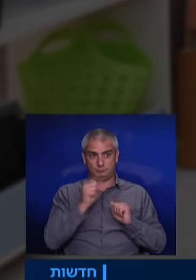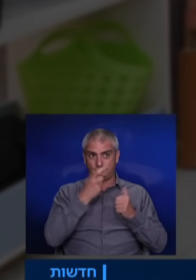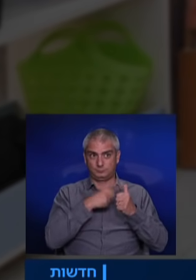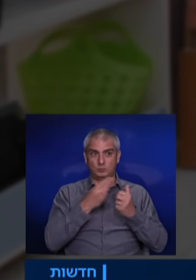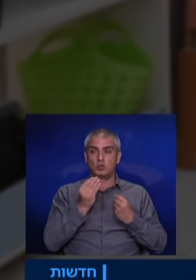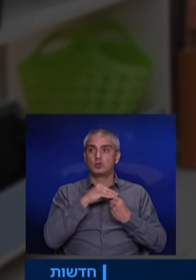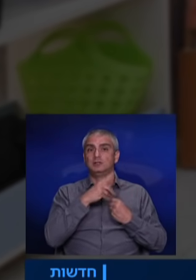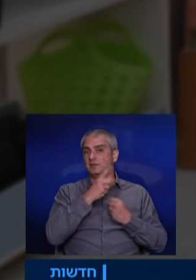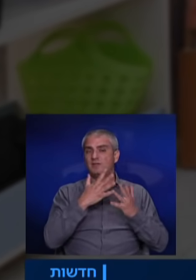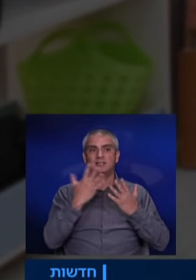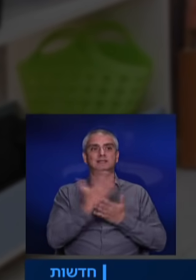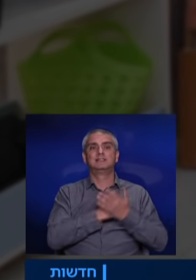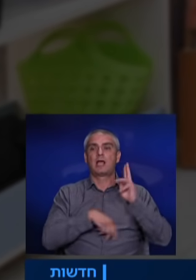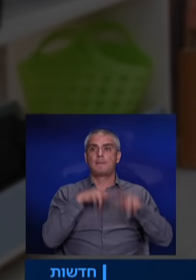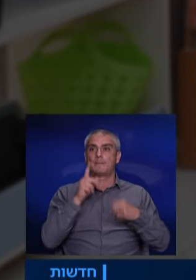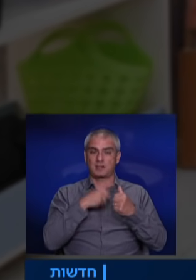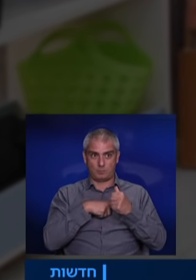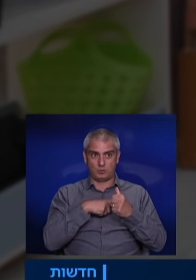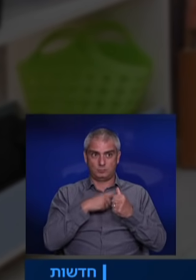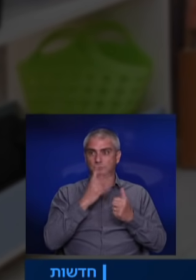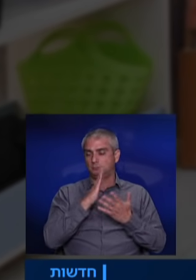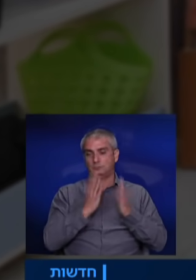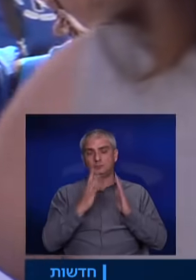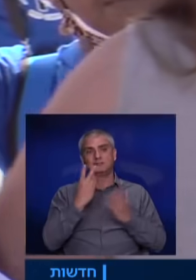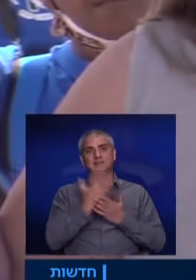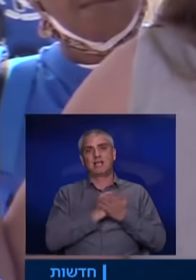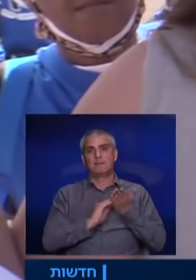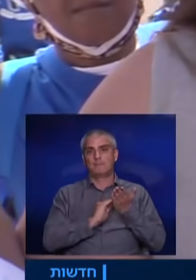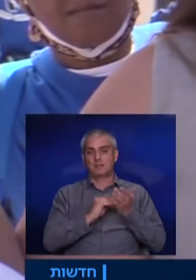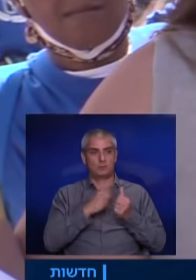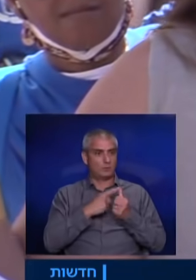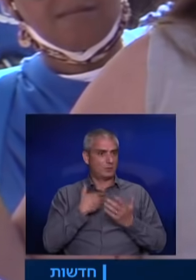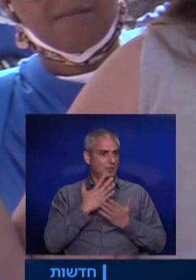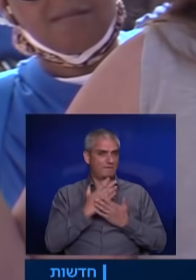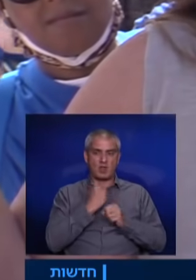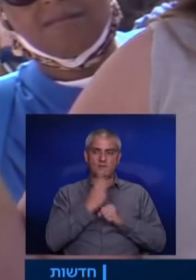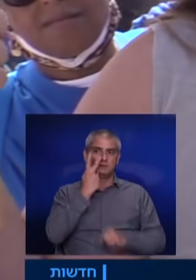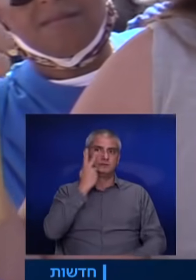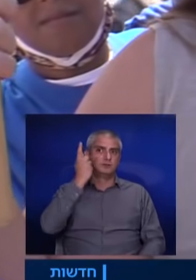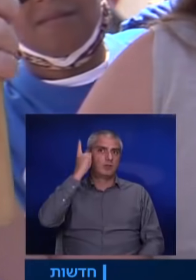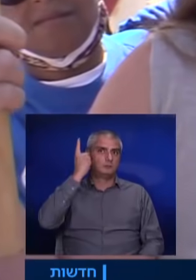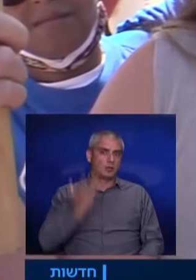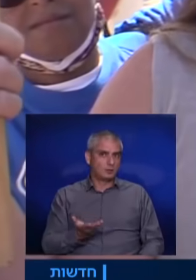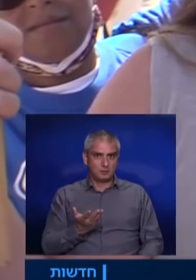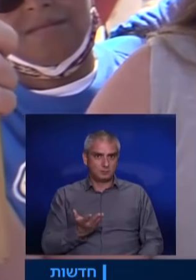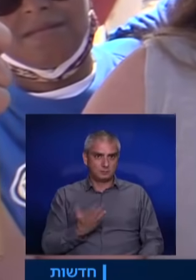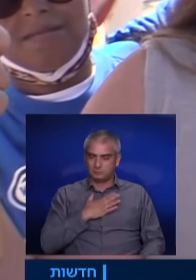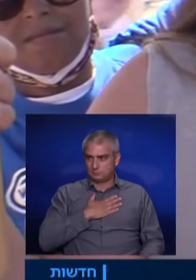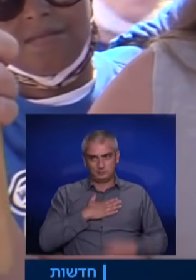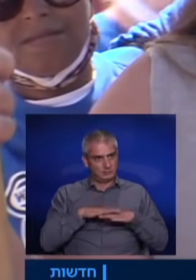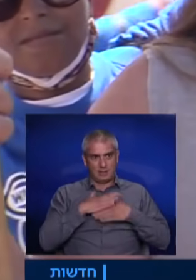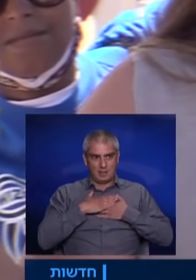תוספת ניכרת לשכר המטפלות, שנע היום סביב שכר המינימום. אני כבר עובדת 22 שנה, וסליחה שאני אומרת,